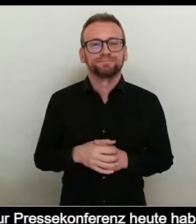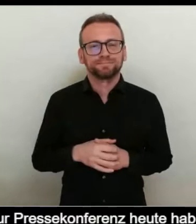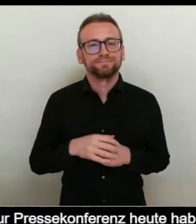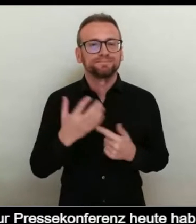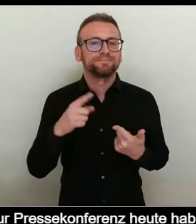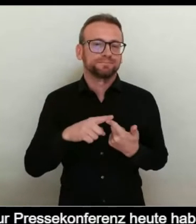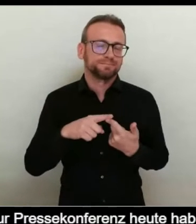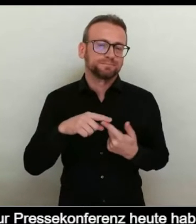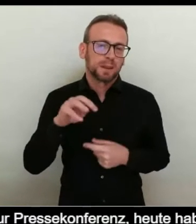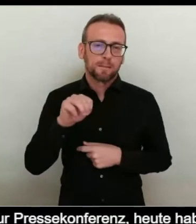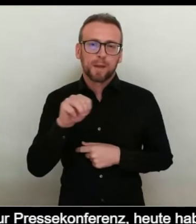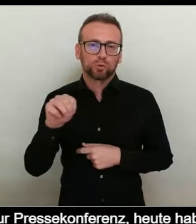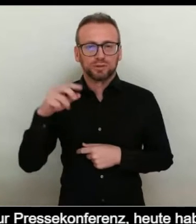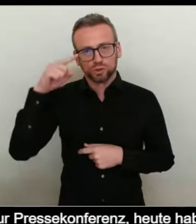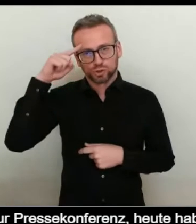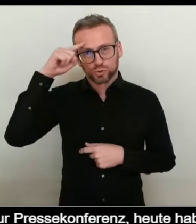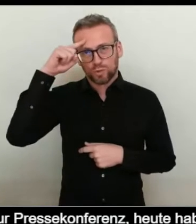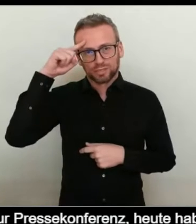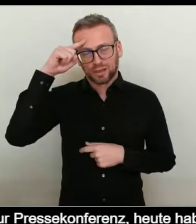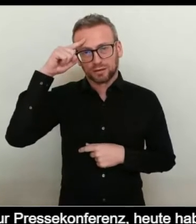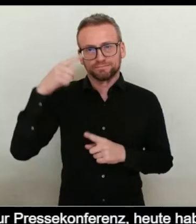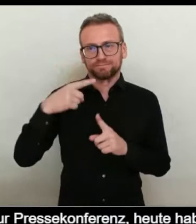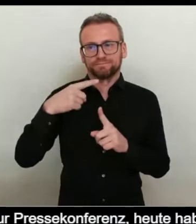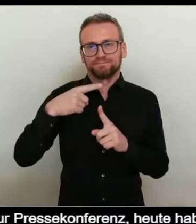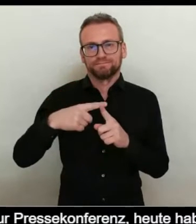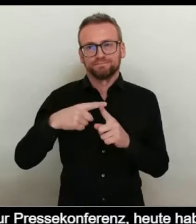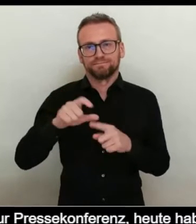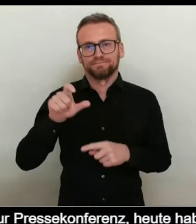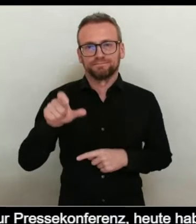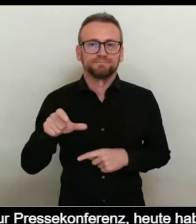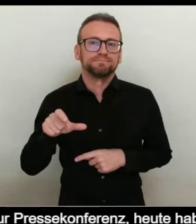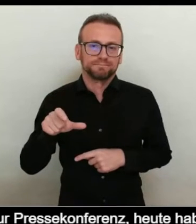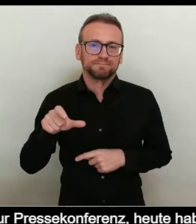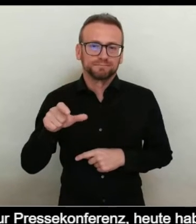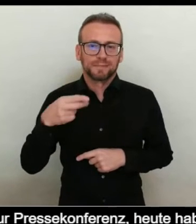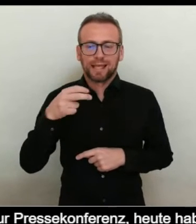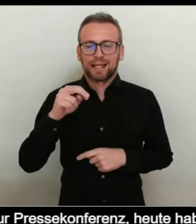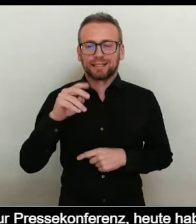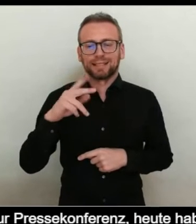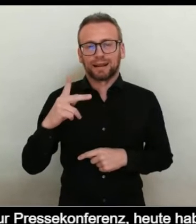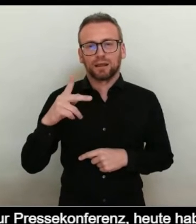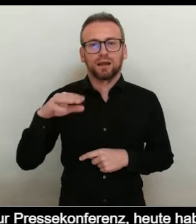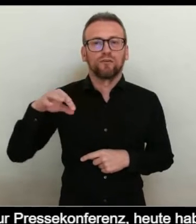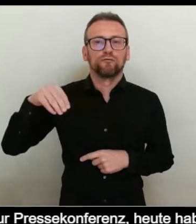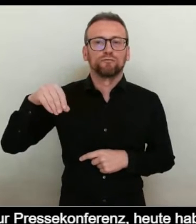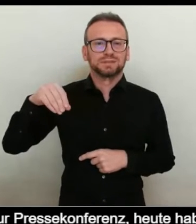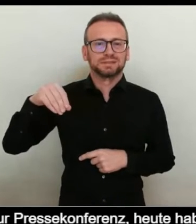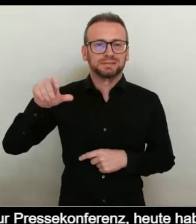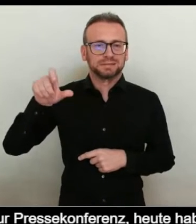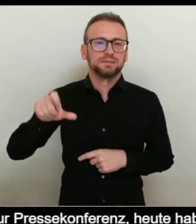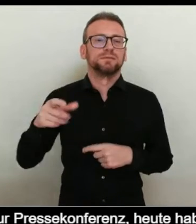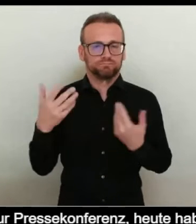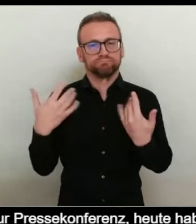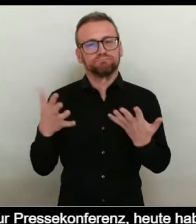Söder. Meine sehr verehrten Damen und Herren, schönen guten Tag. Lieber Herr Ministerpräsident, lieber Hendrik, ich freue mich sehr, dass du heute nach Bayern